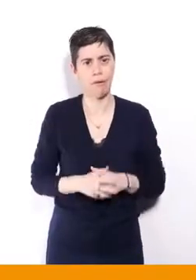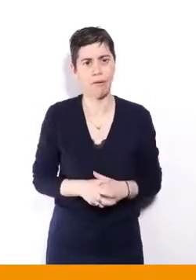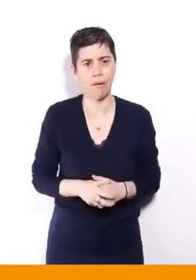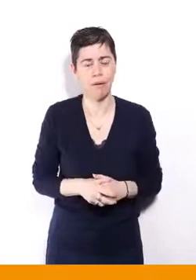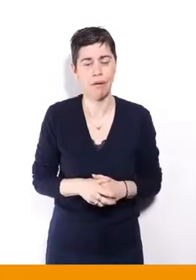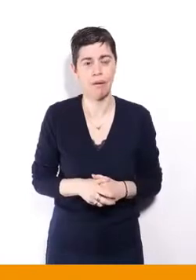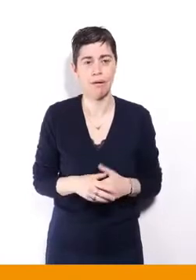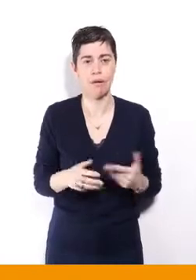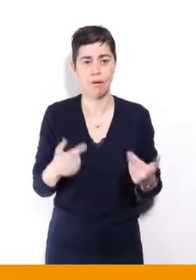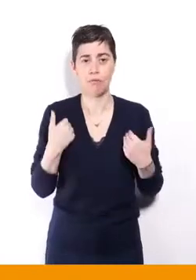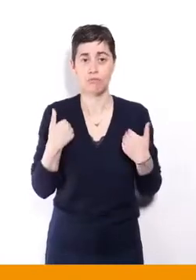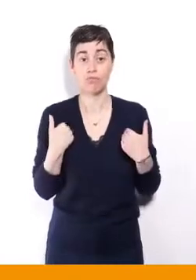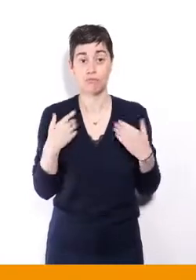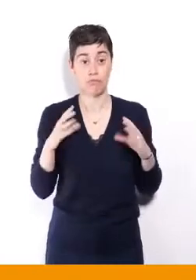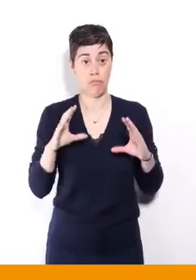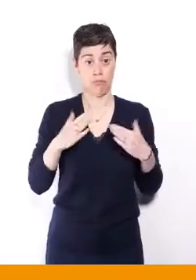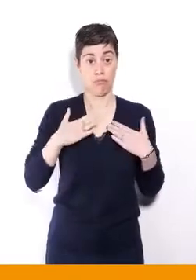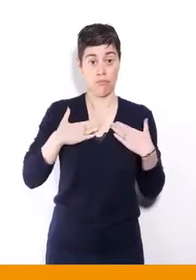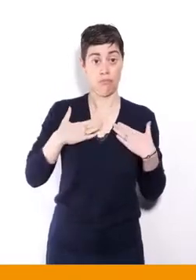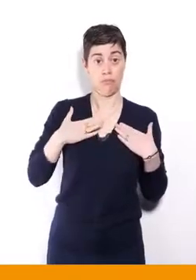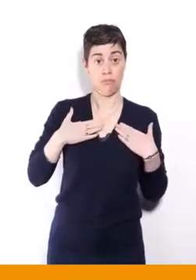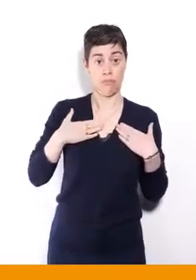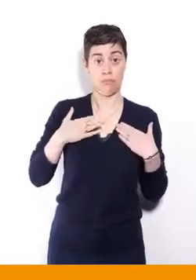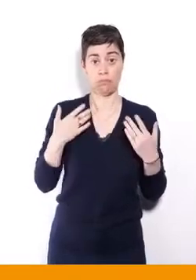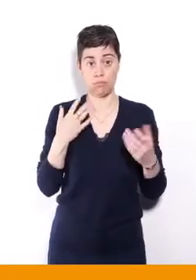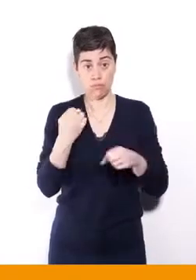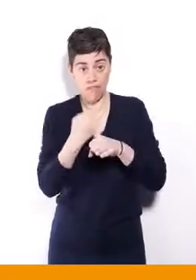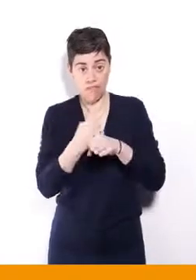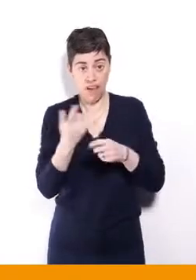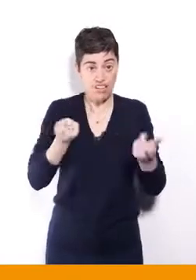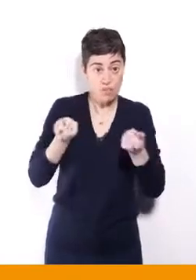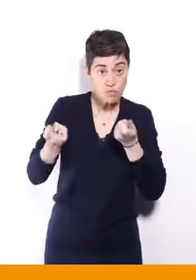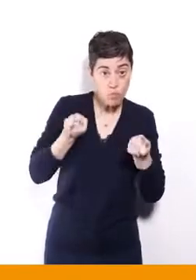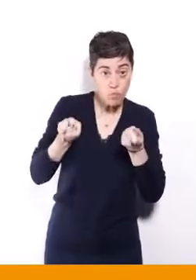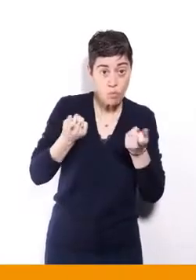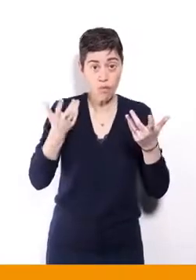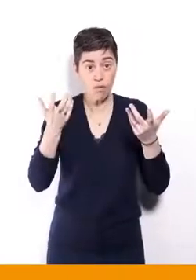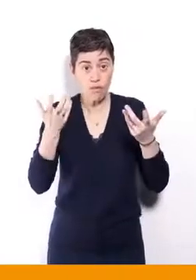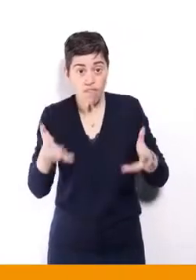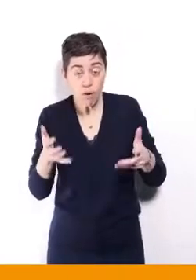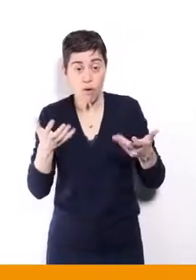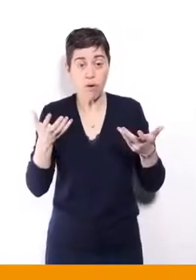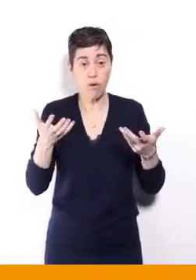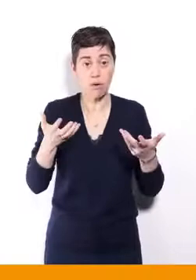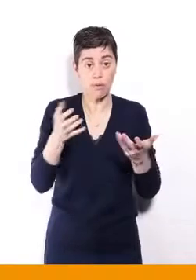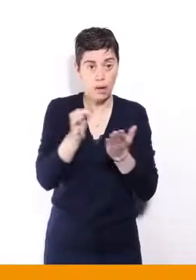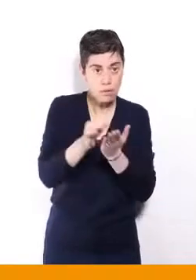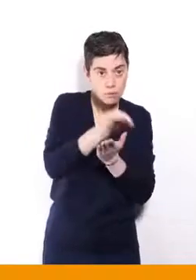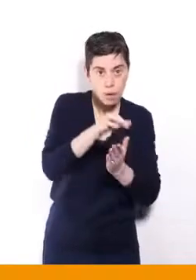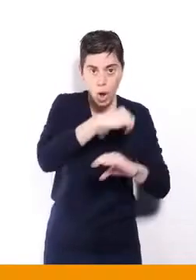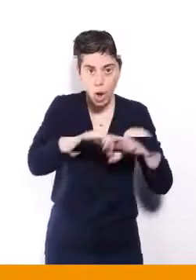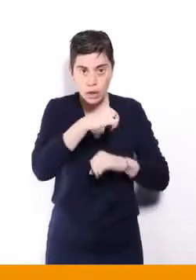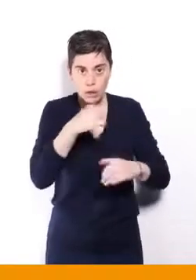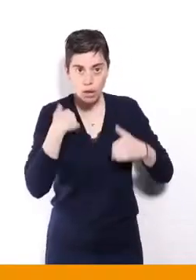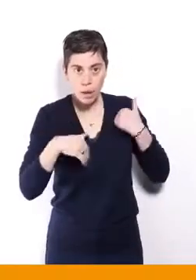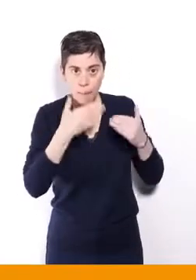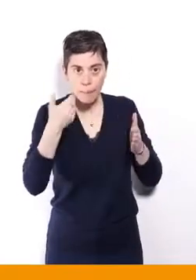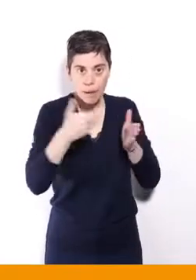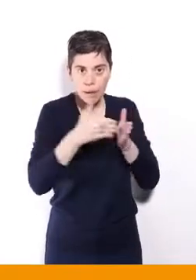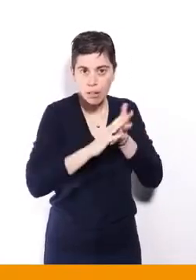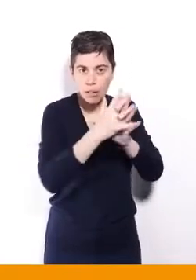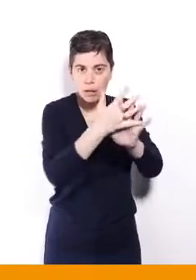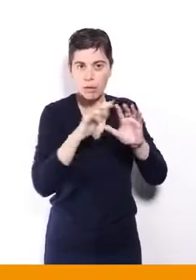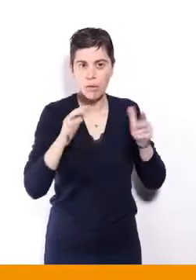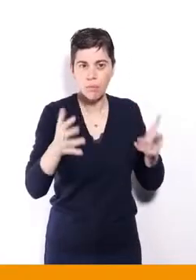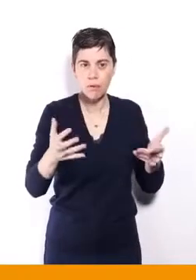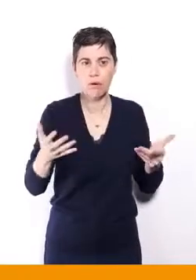de notre place de gestionnaires et d'impulseurs de réponse sur l'outre-mer, on se rend bien compte qu'être un